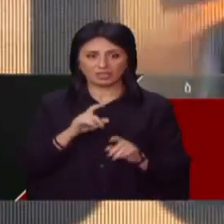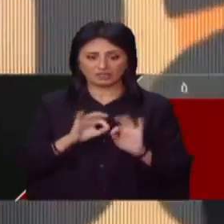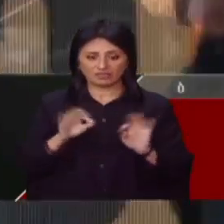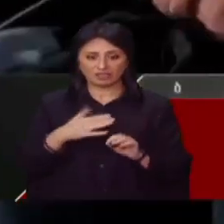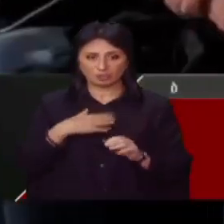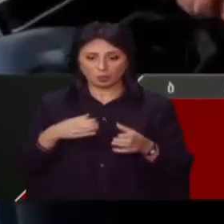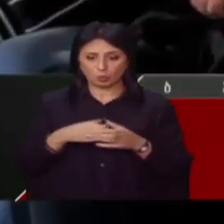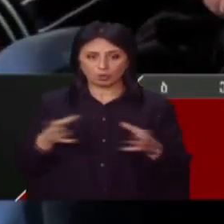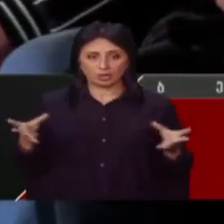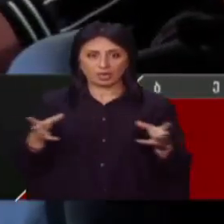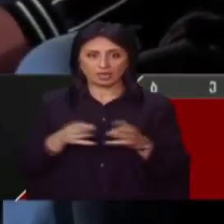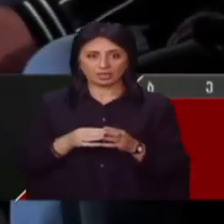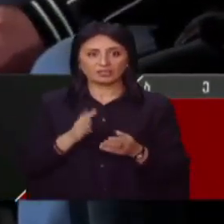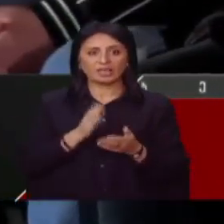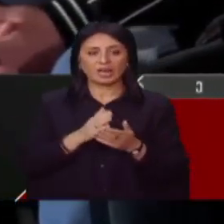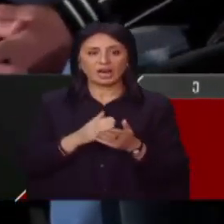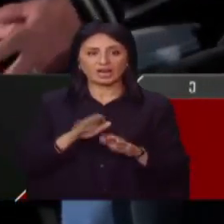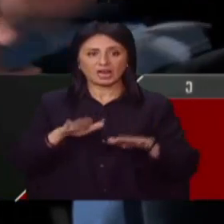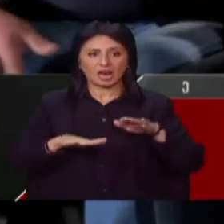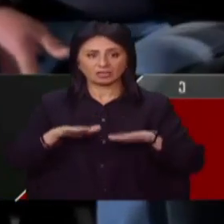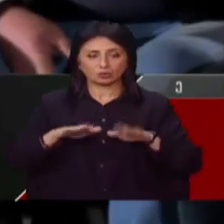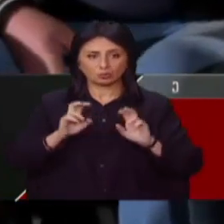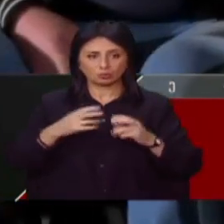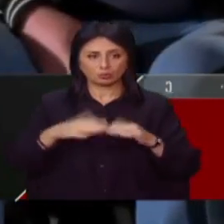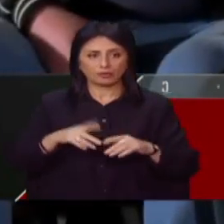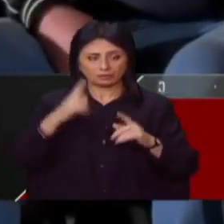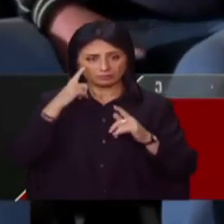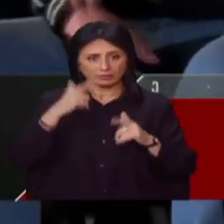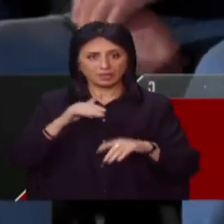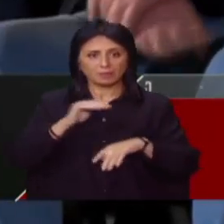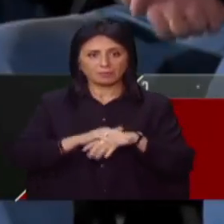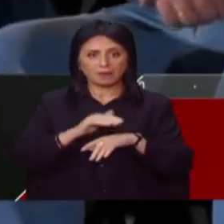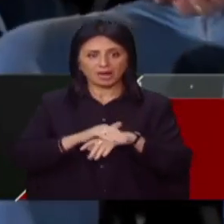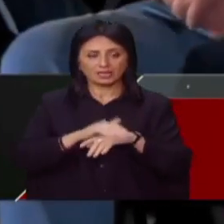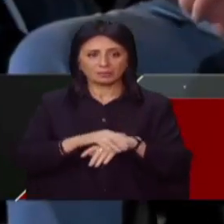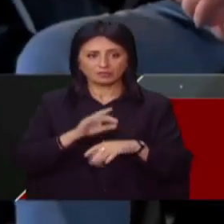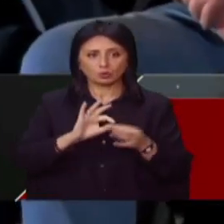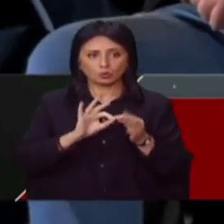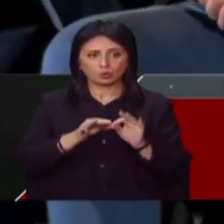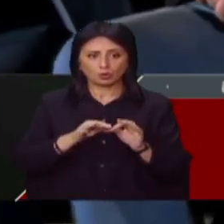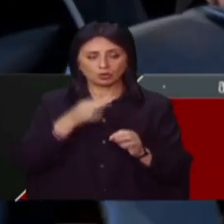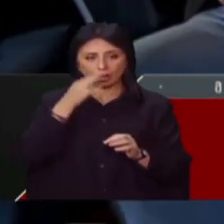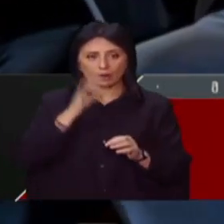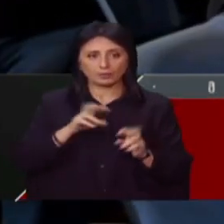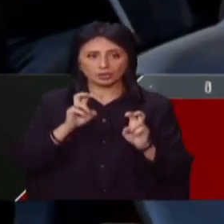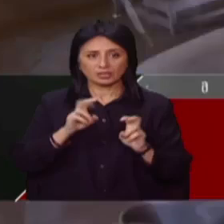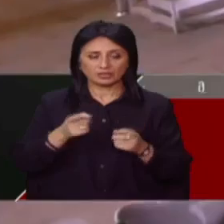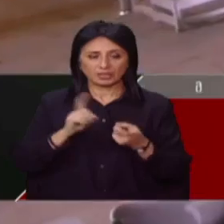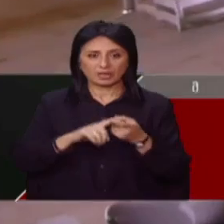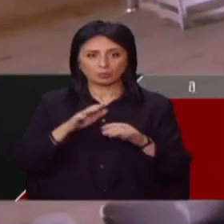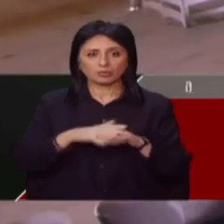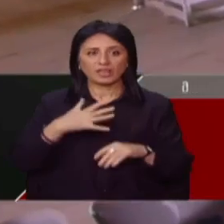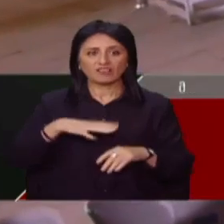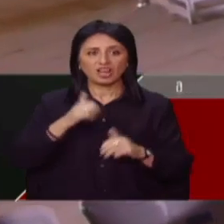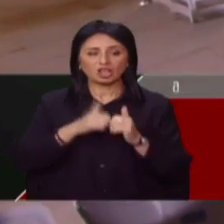ჩემ თანაგუნდელებთან ერთად, არის აწონილი და არის ფაქტებზე და კონკრეტულ გამოცდილებაზე დაფუძნებული.